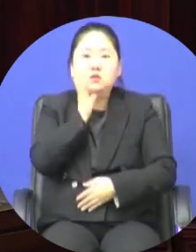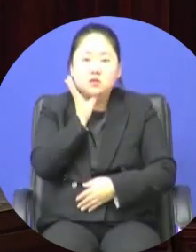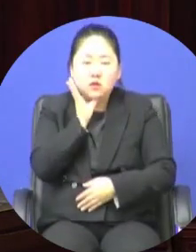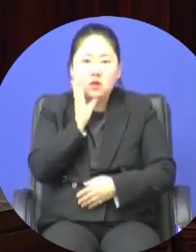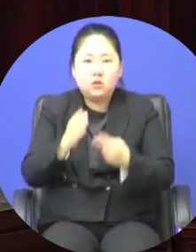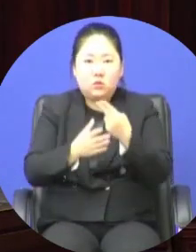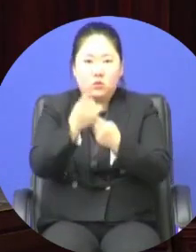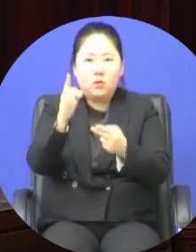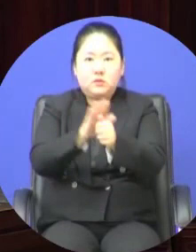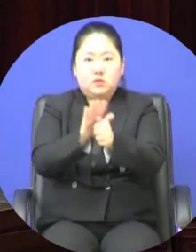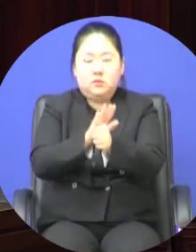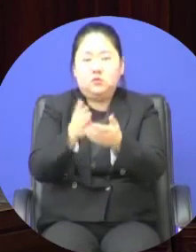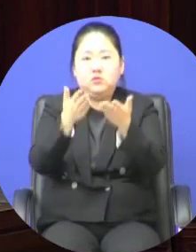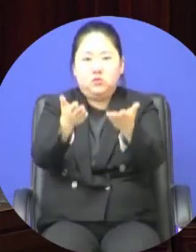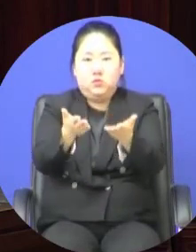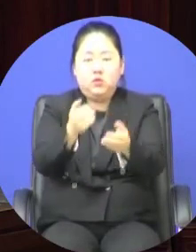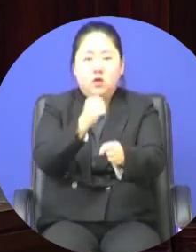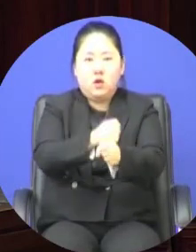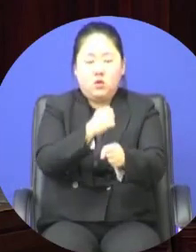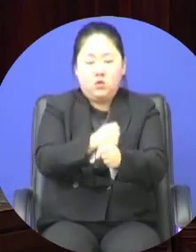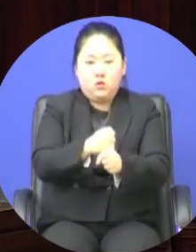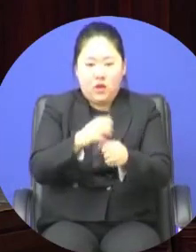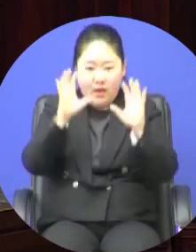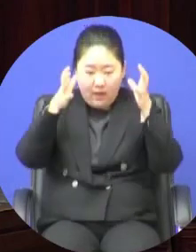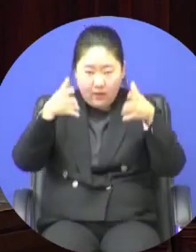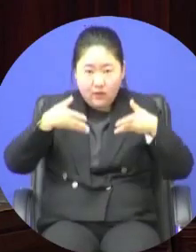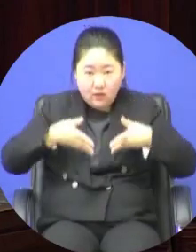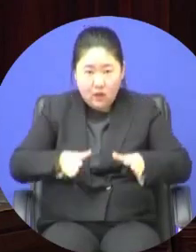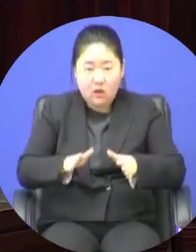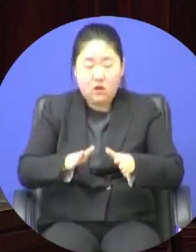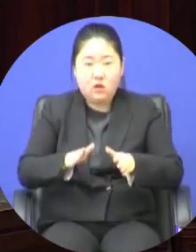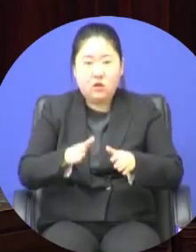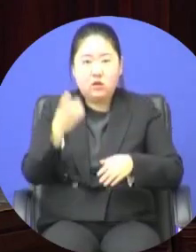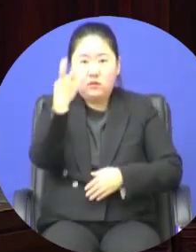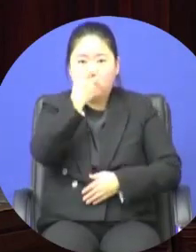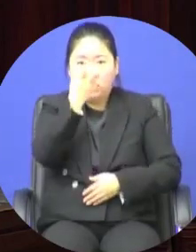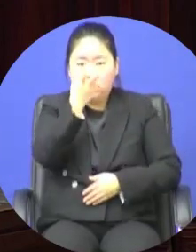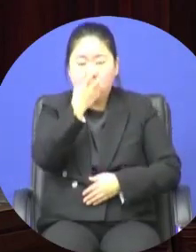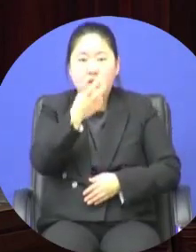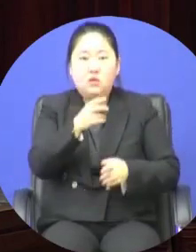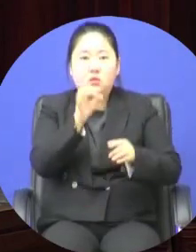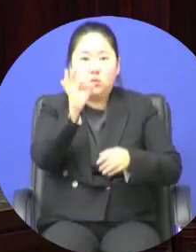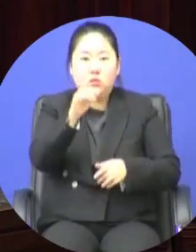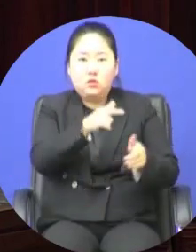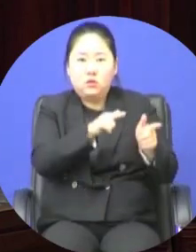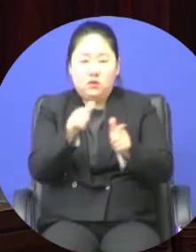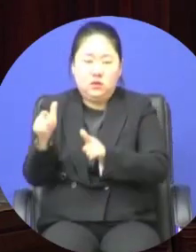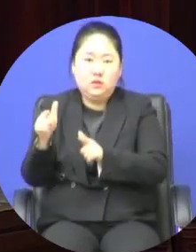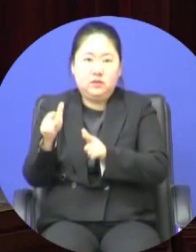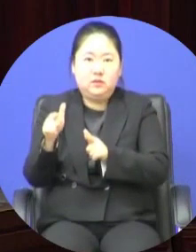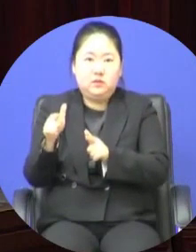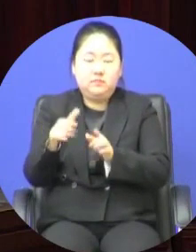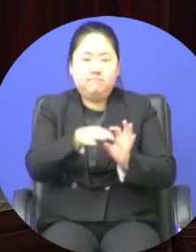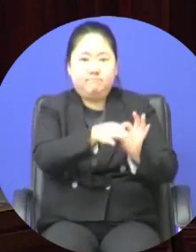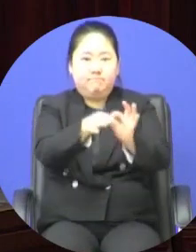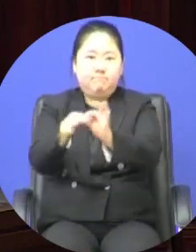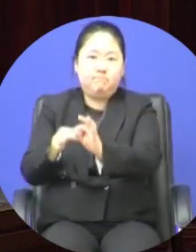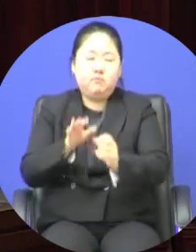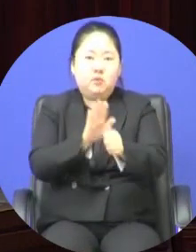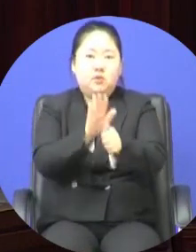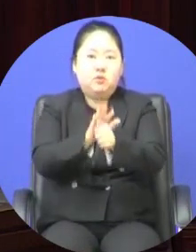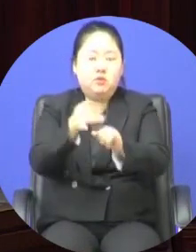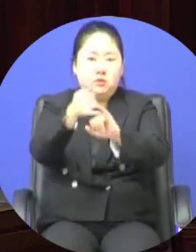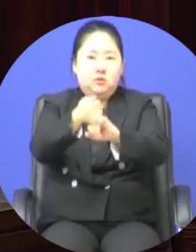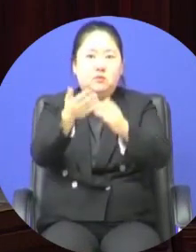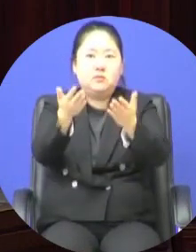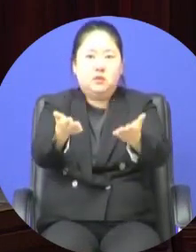통합 서비스를 제공하고 출산과 양육 관련 각종 지원과 인프라 구축 사업을 추진하겠습니다. 빅데이터를 통해